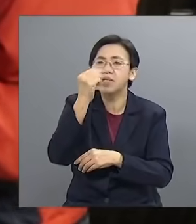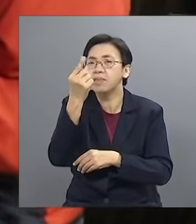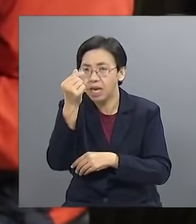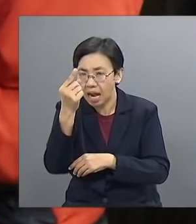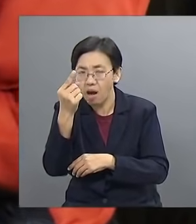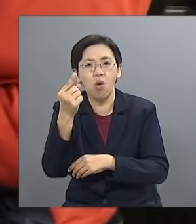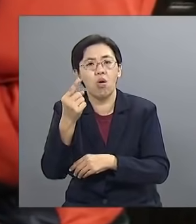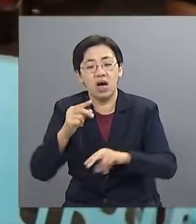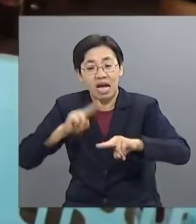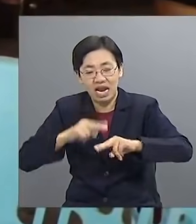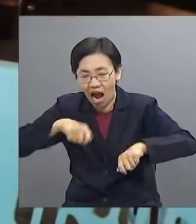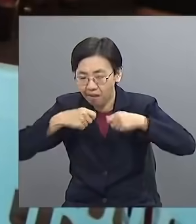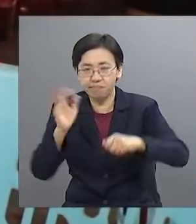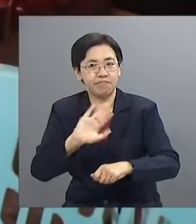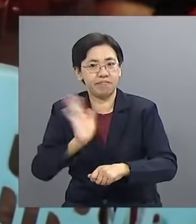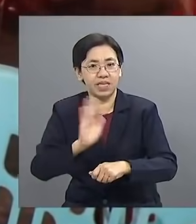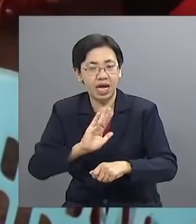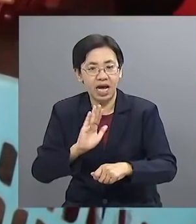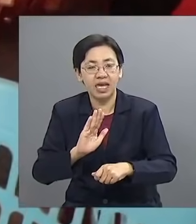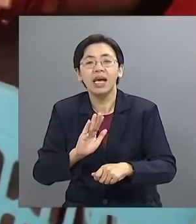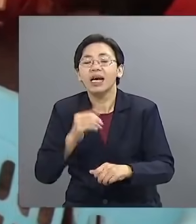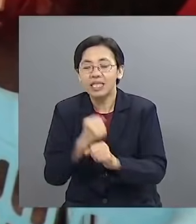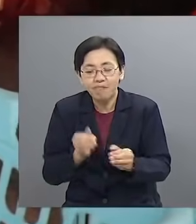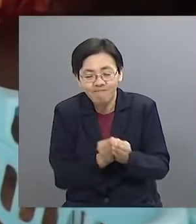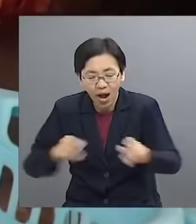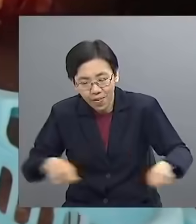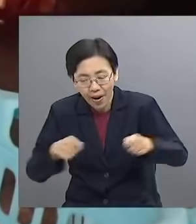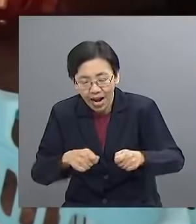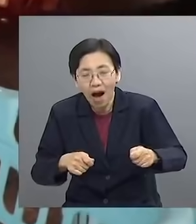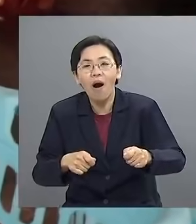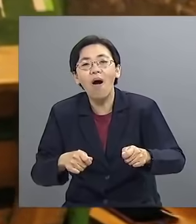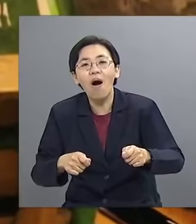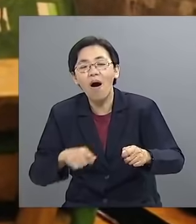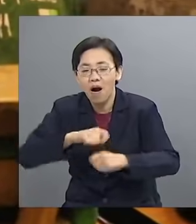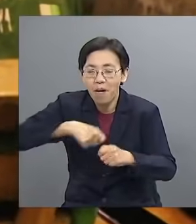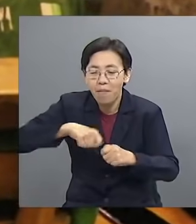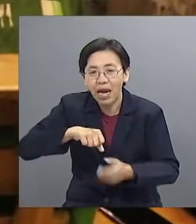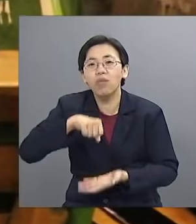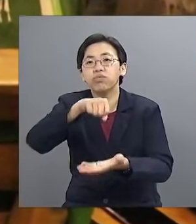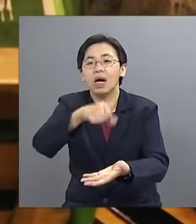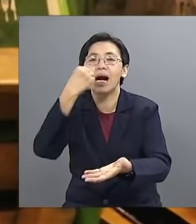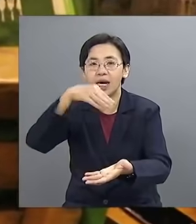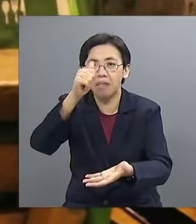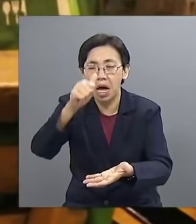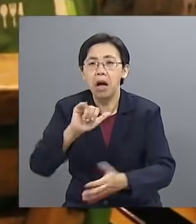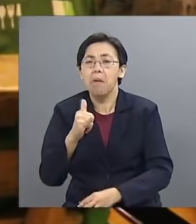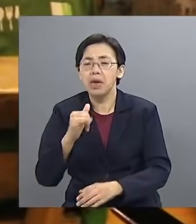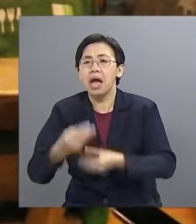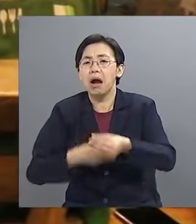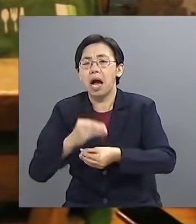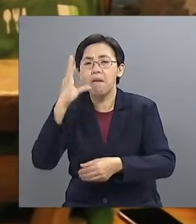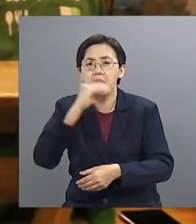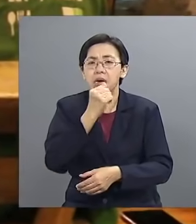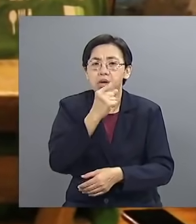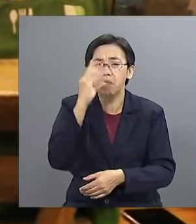องเน้นย้ำว่าให้ซื้อกลับบ้านเท่านั้นนะคะคือบางร้านเนี่ยเขาก็ขายจนไปถึง5 ทุ่มเที่ยงคืนไงแต่ว่าห้ามนั่งกิน